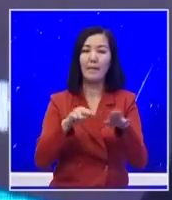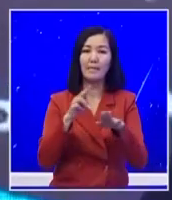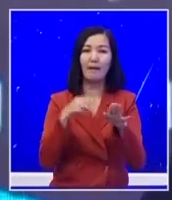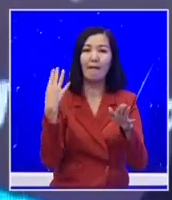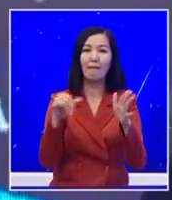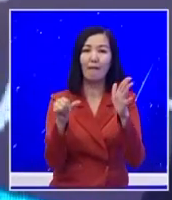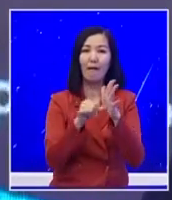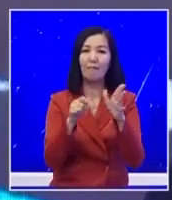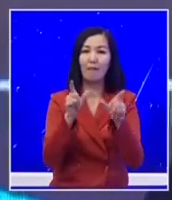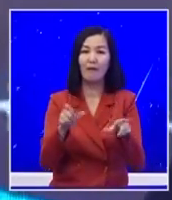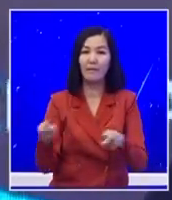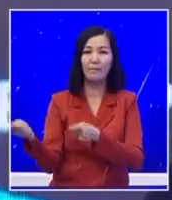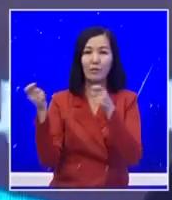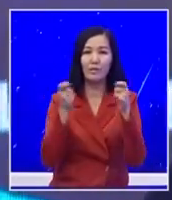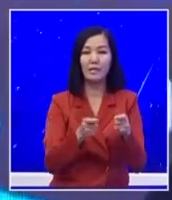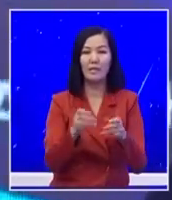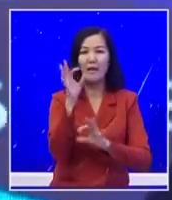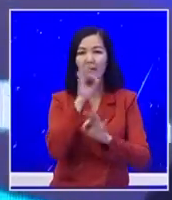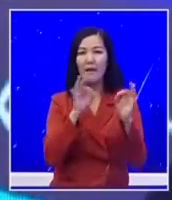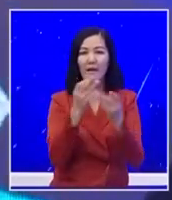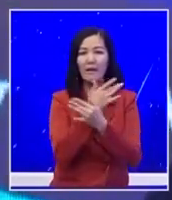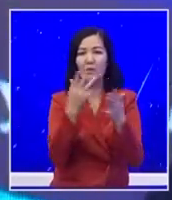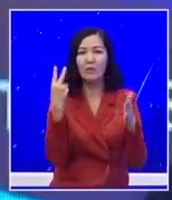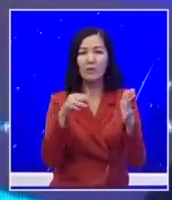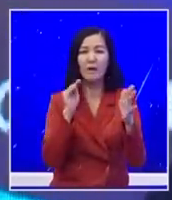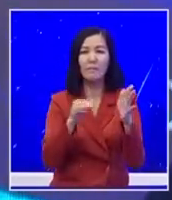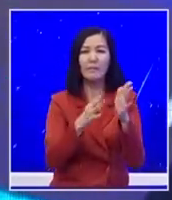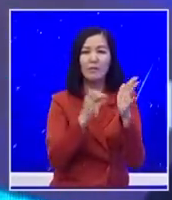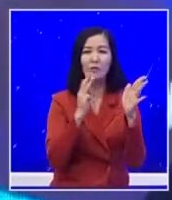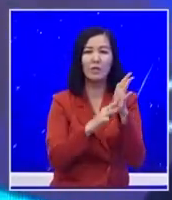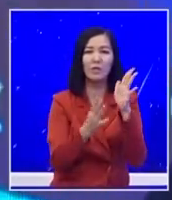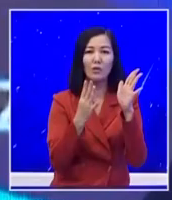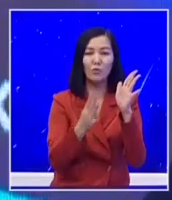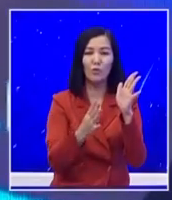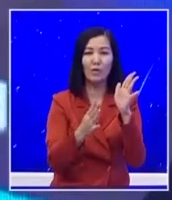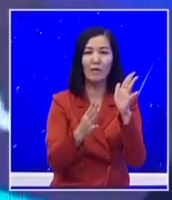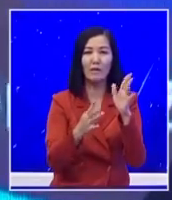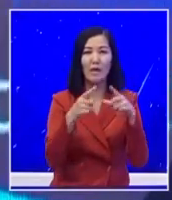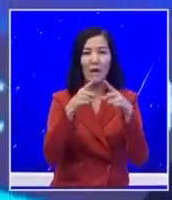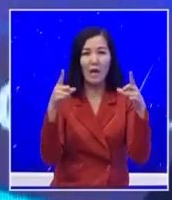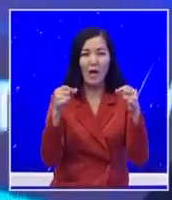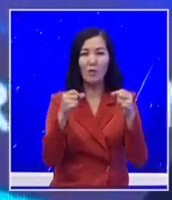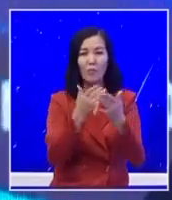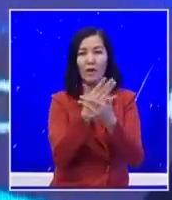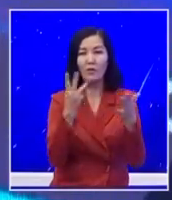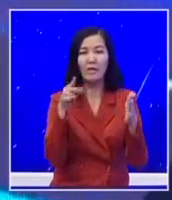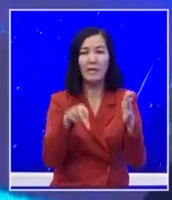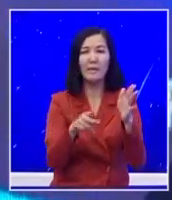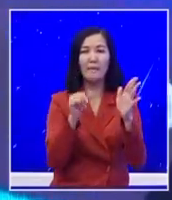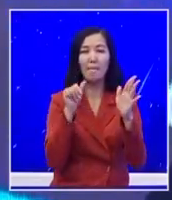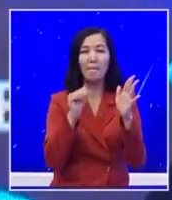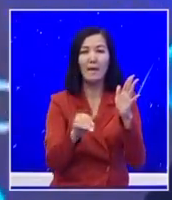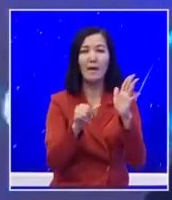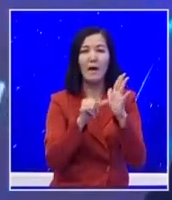жеткізілді. Олардан дәрі-дәрмектің түр-түрінің 20884 қаптамасы, нақтырақ айтқанда 2600